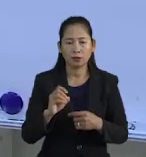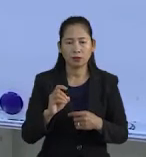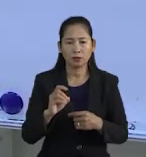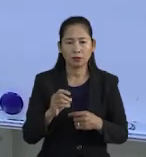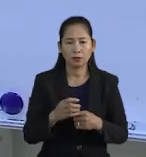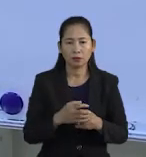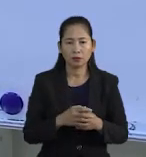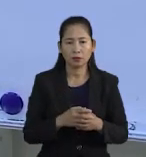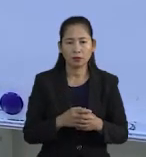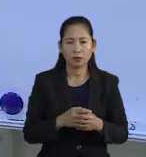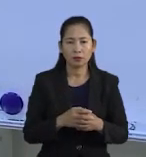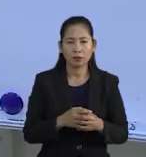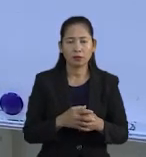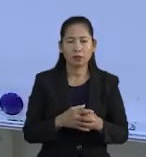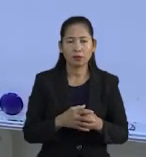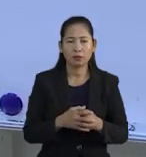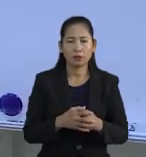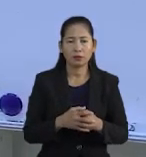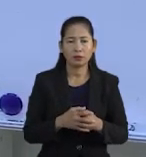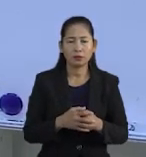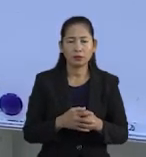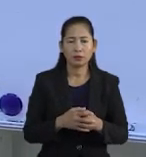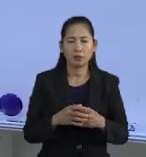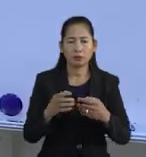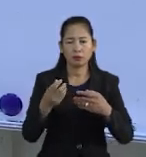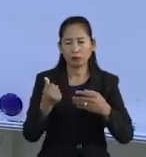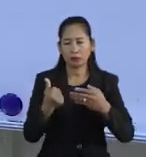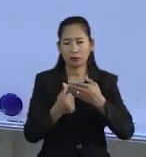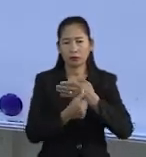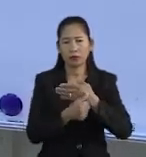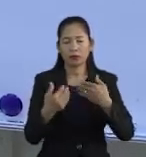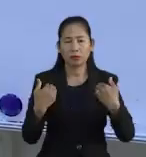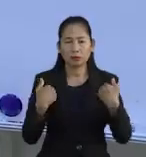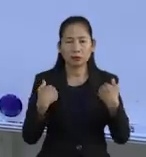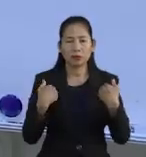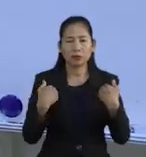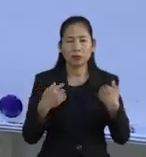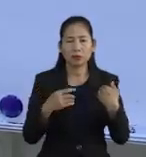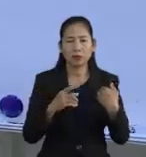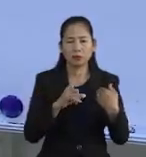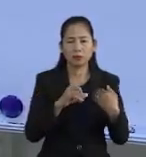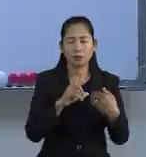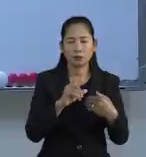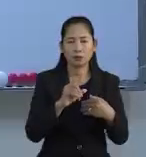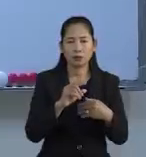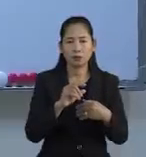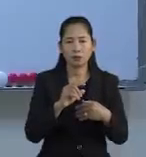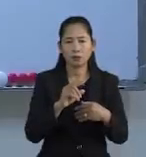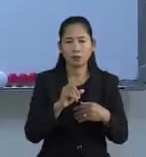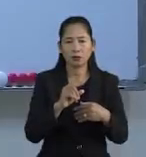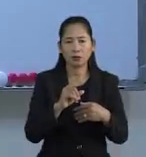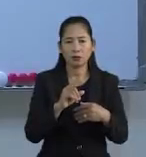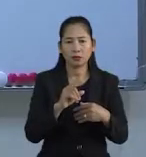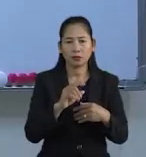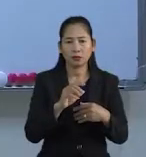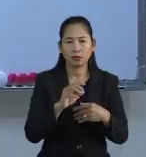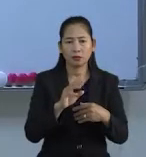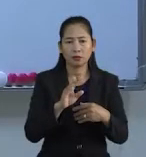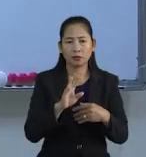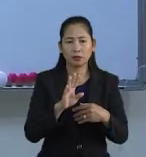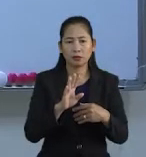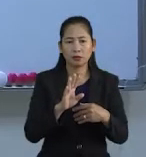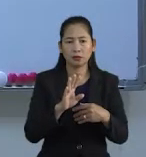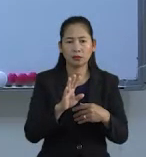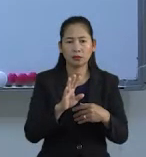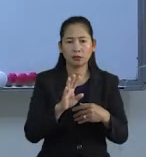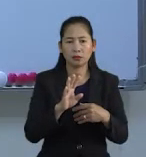và phải đọc miên làm lại mãn con và miên làm lại mãn miên làm lại